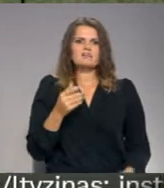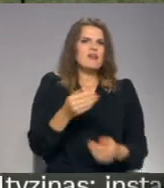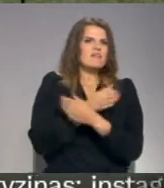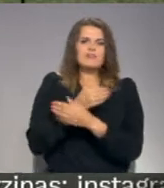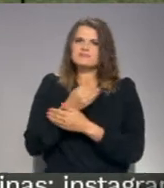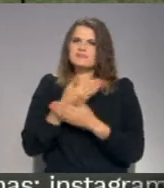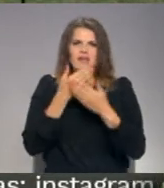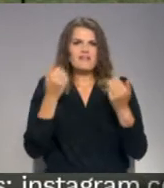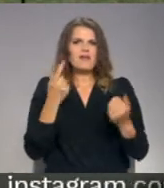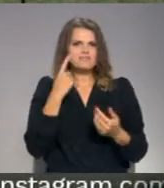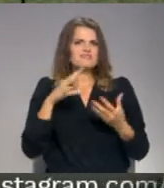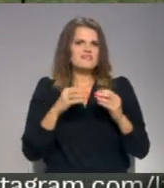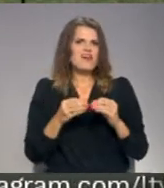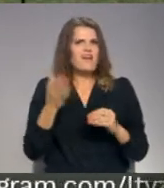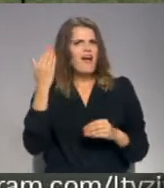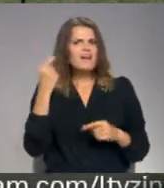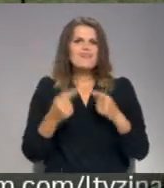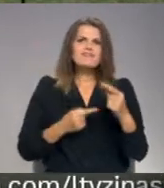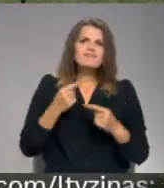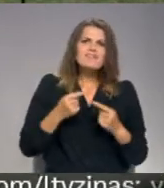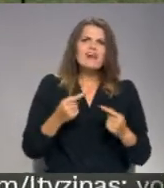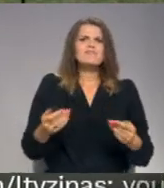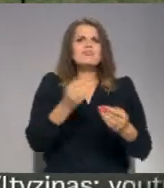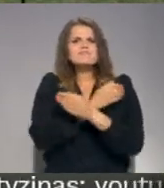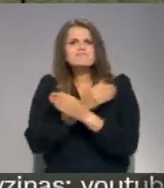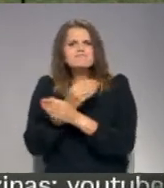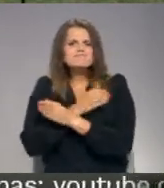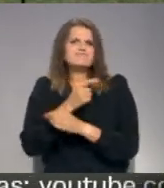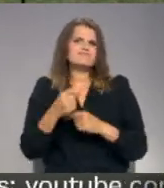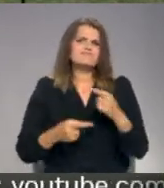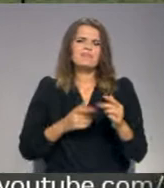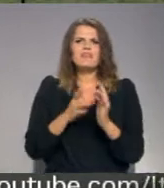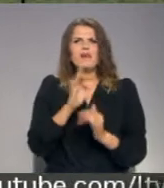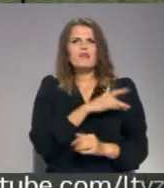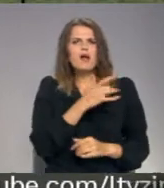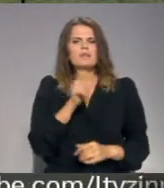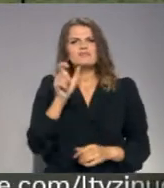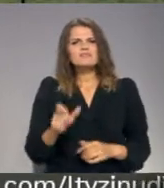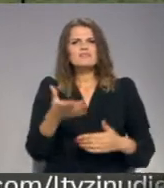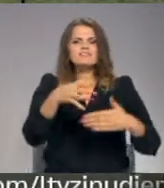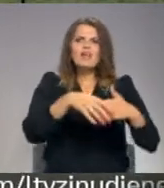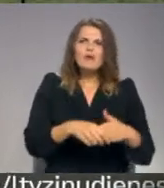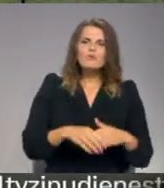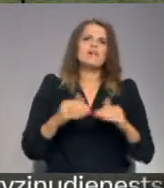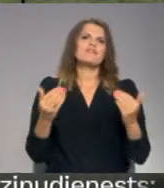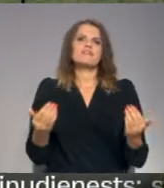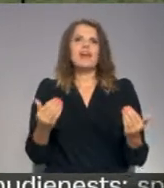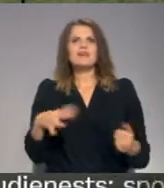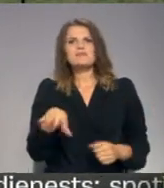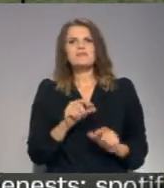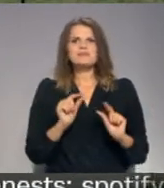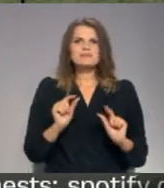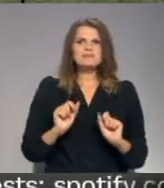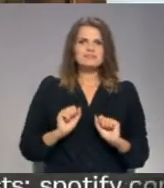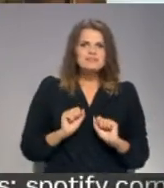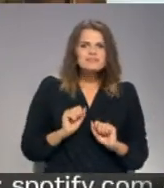tas gan ir jā, man liekas, ļoti ievēro to, ka agrāk miera sveiciena laikā divkalpojumā vienmēr kā cilvēki vai sniedz roku, tagad mēs kā, mazliet no